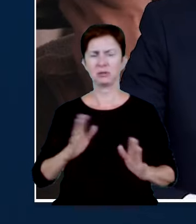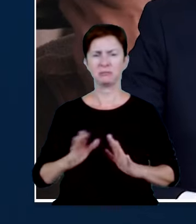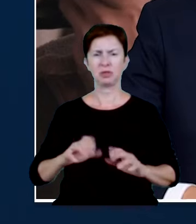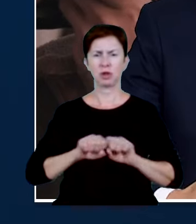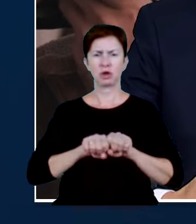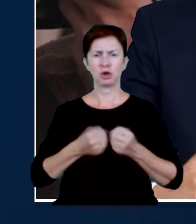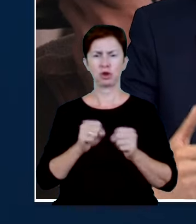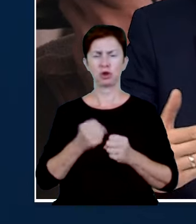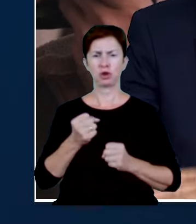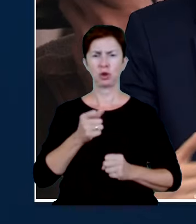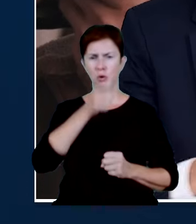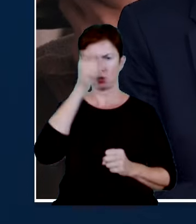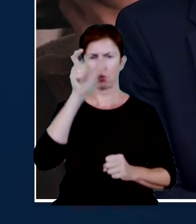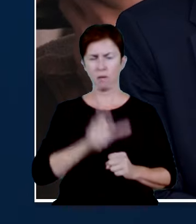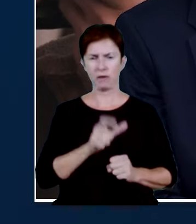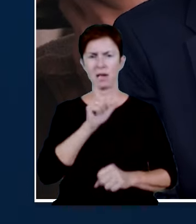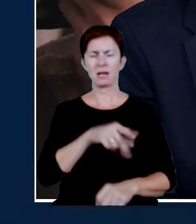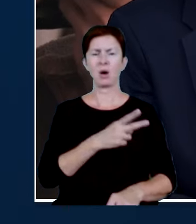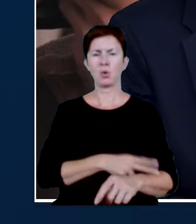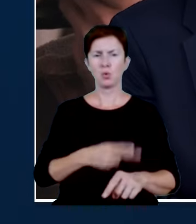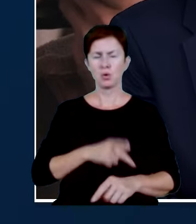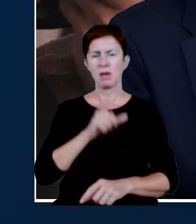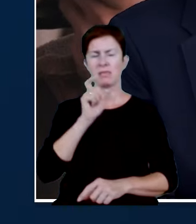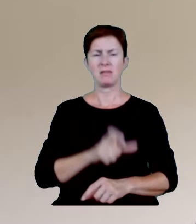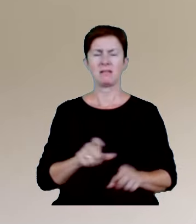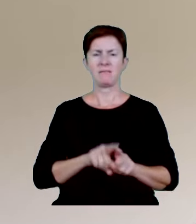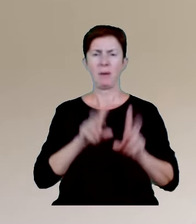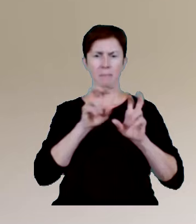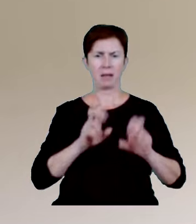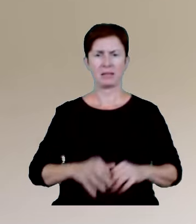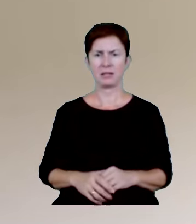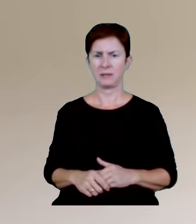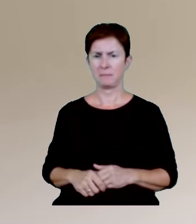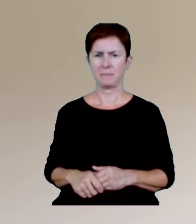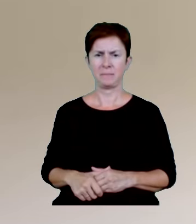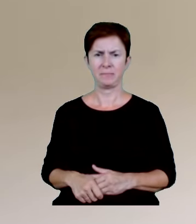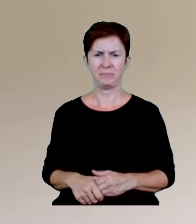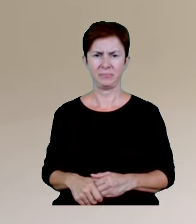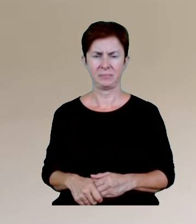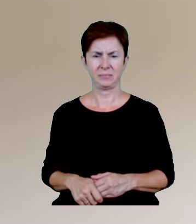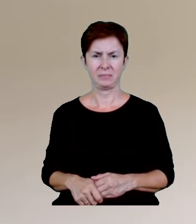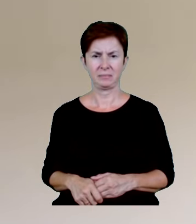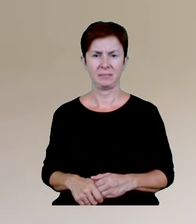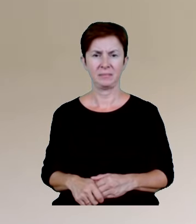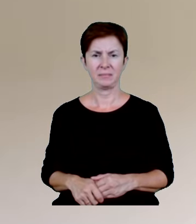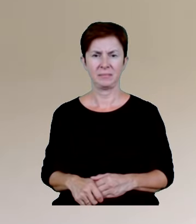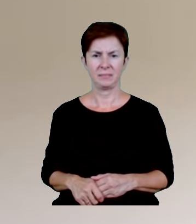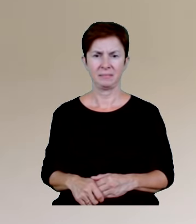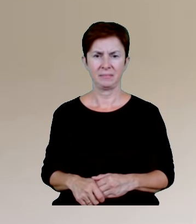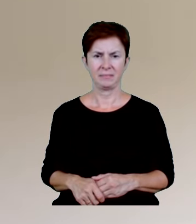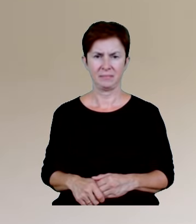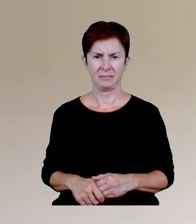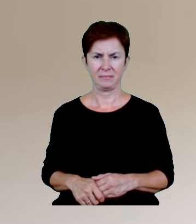i urzędnika, ale też badacza? Wie pan co, jeżeli spojrzymy na, powiedzmy, na biografię